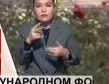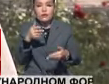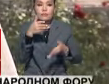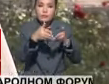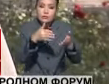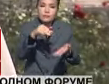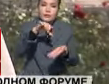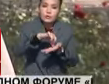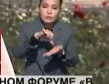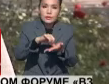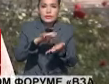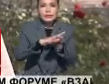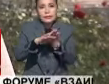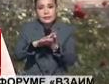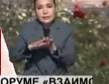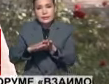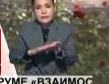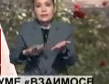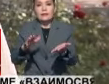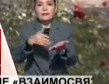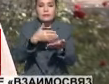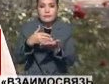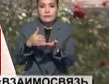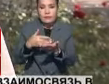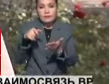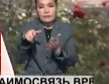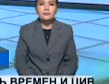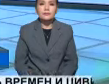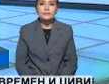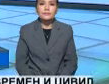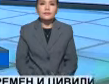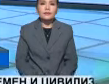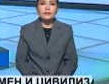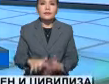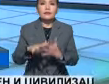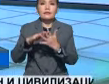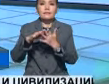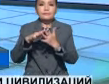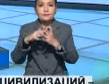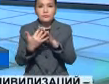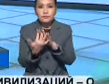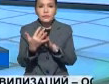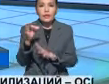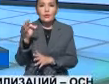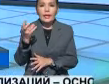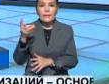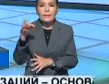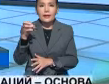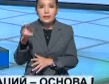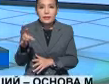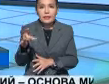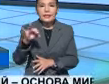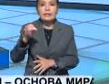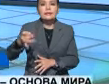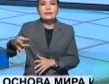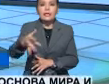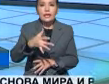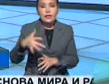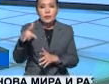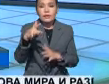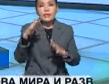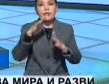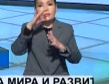окружающей среде, присоединиться к нам и участвовать в данной акции. В селе Отиген Батыр Илийского района в рамках экоакции